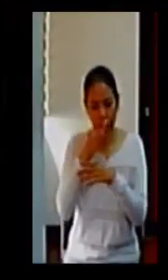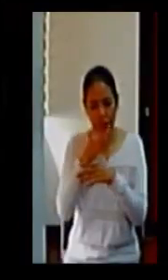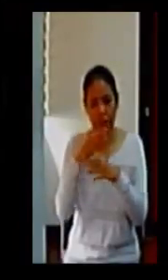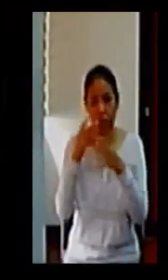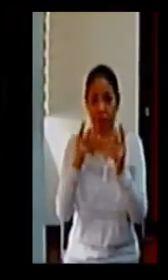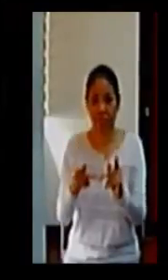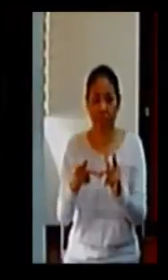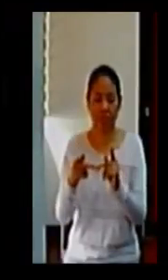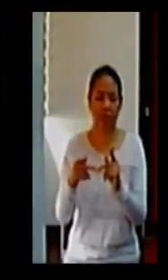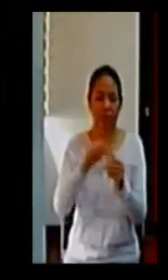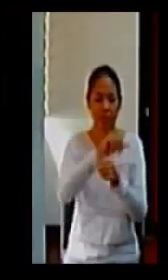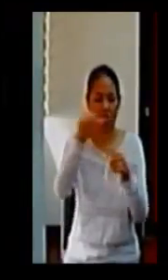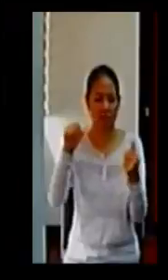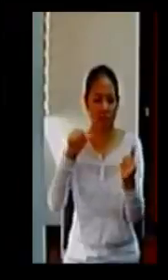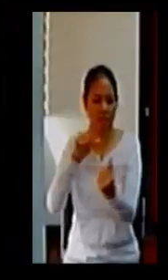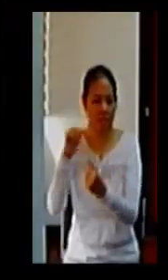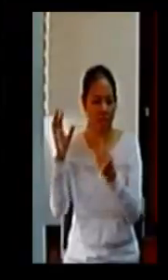pa.